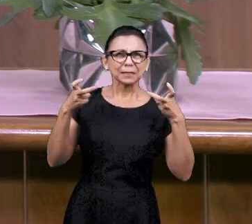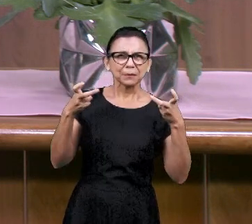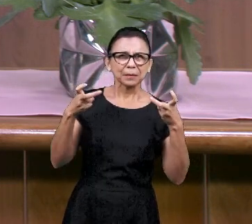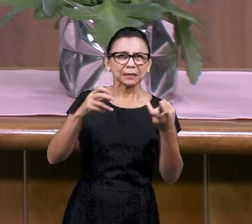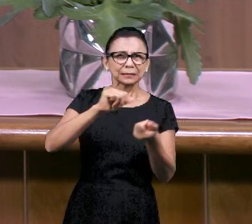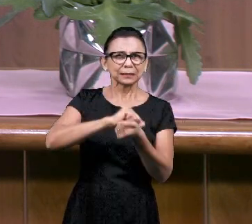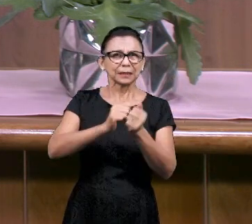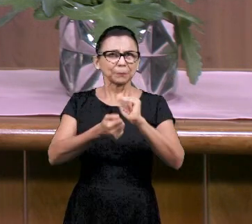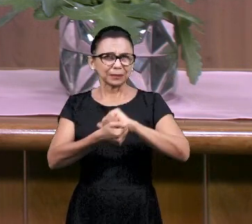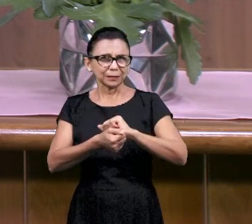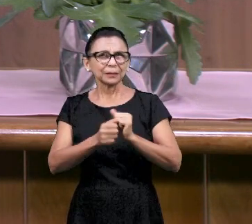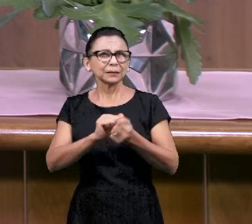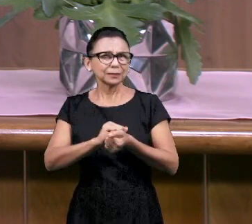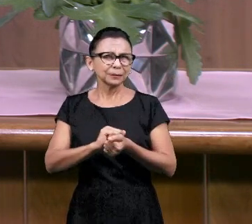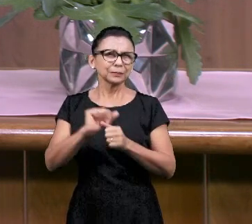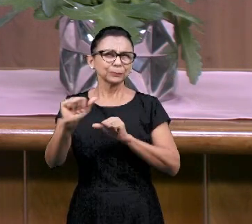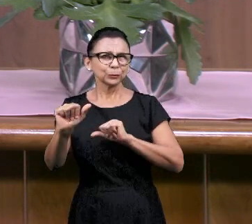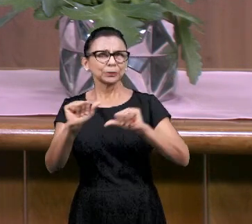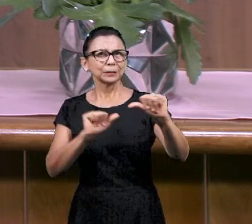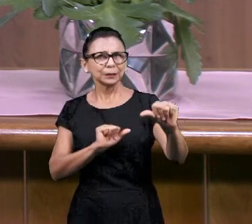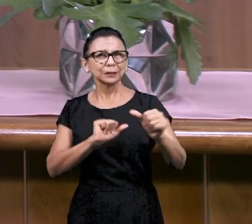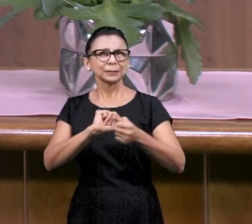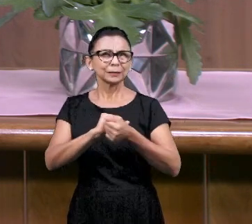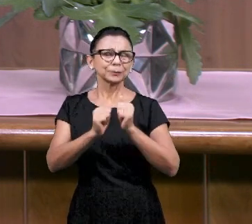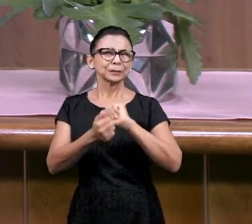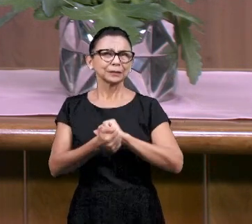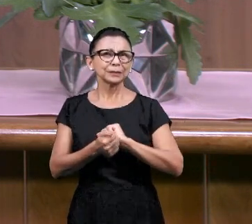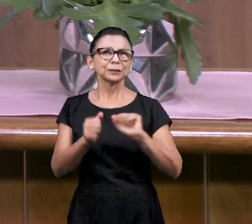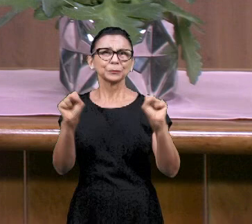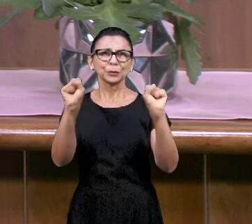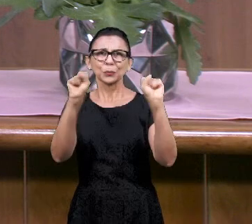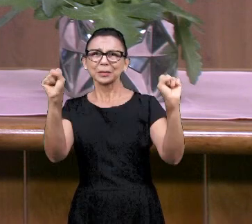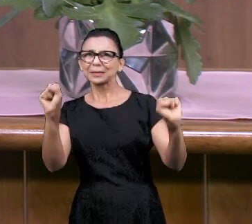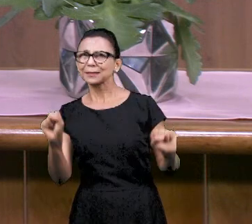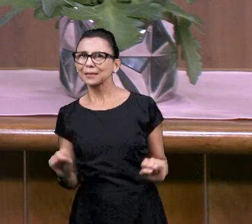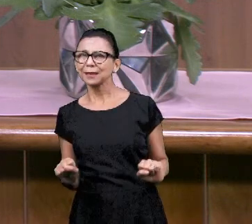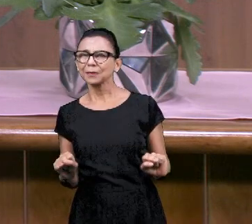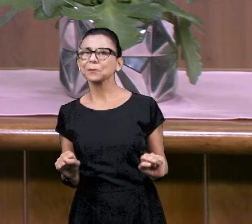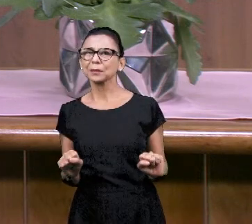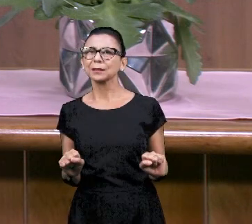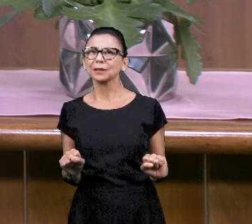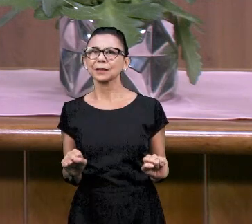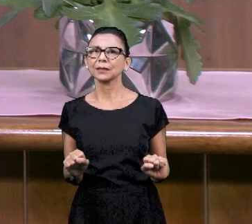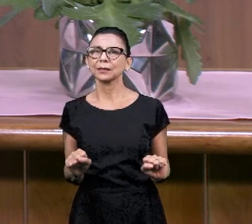Le système, il est travaillé, il est amélioré